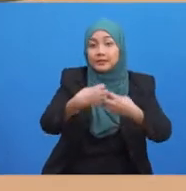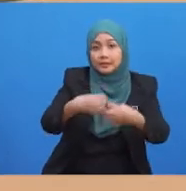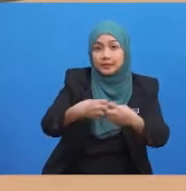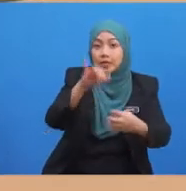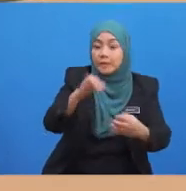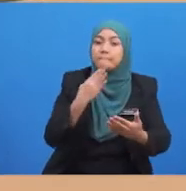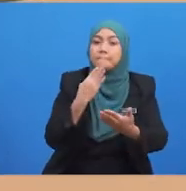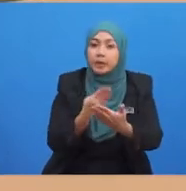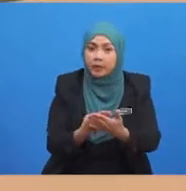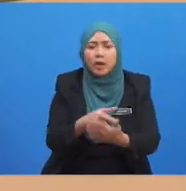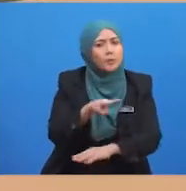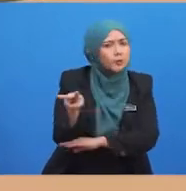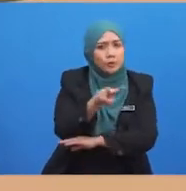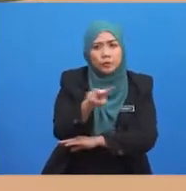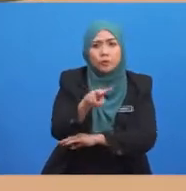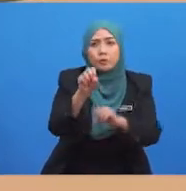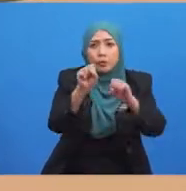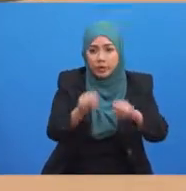kedua-duanya boleh divulkan.